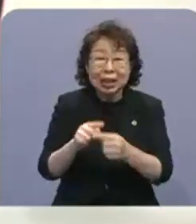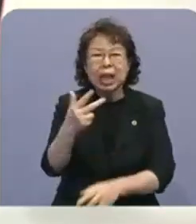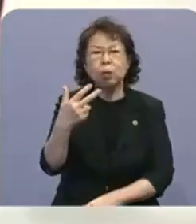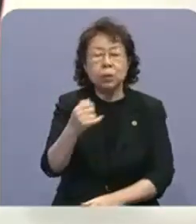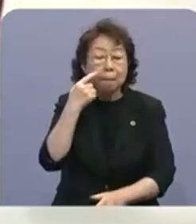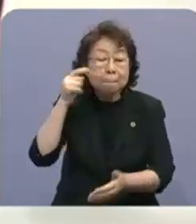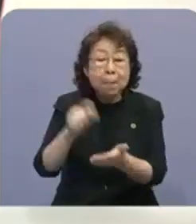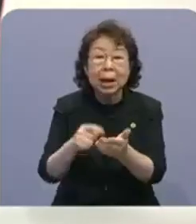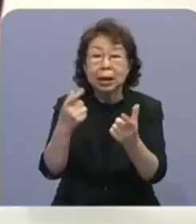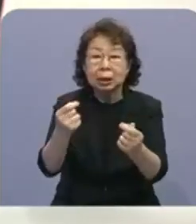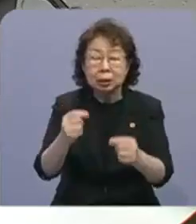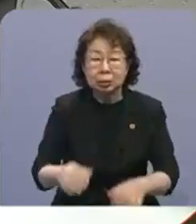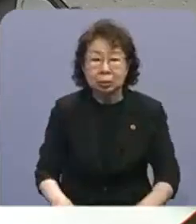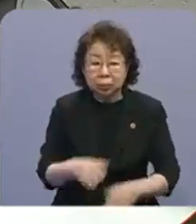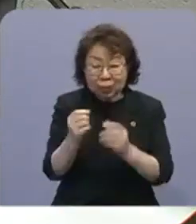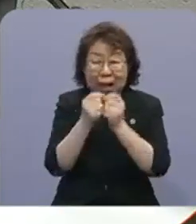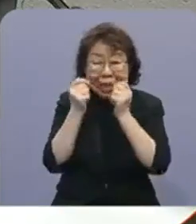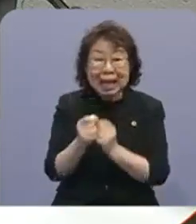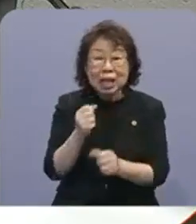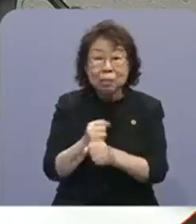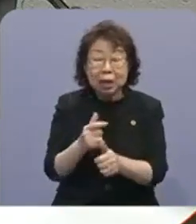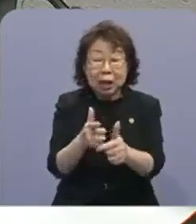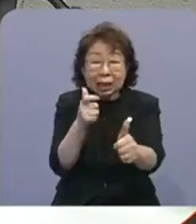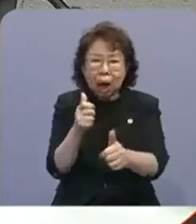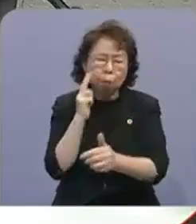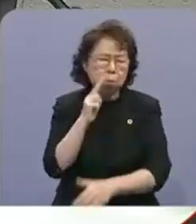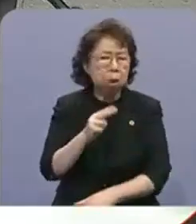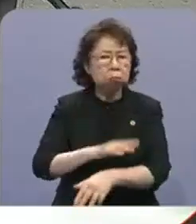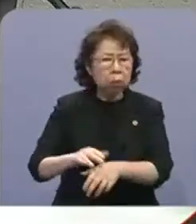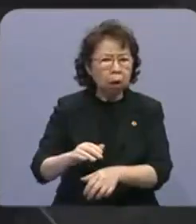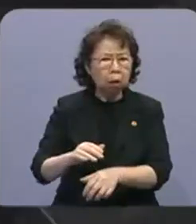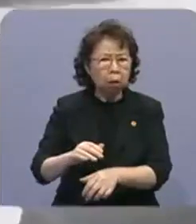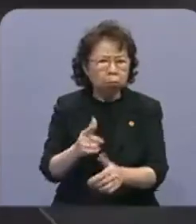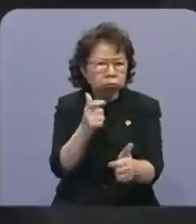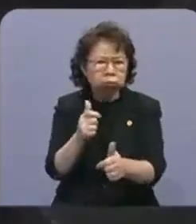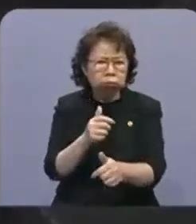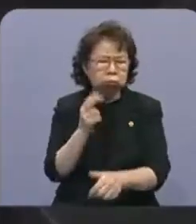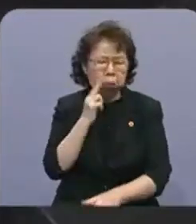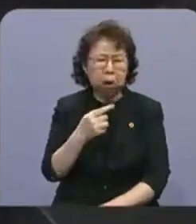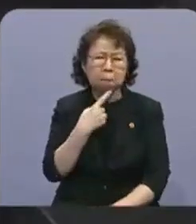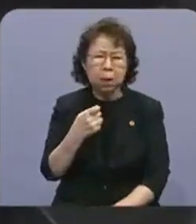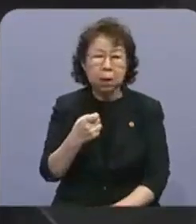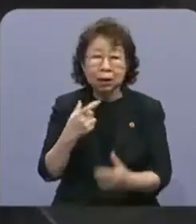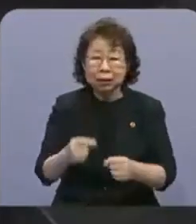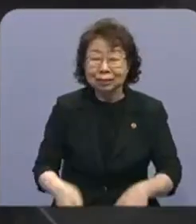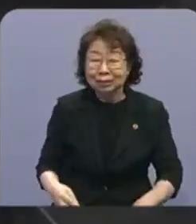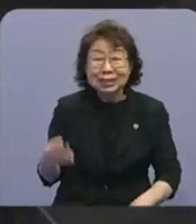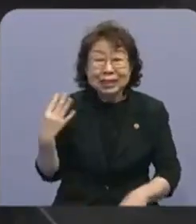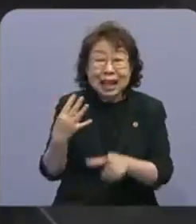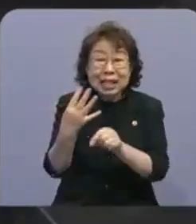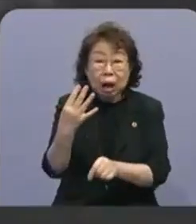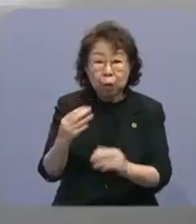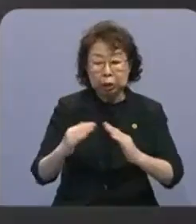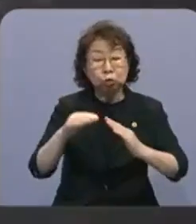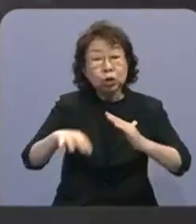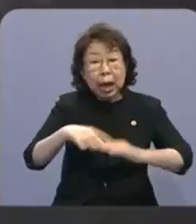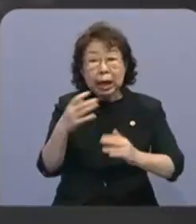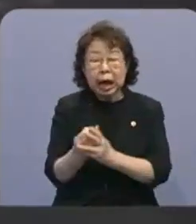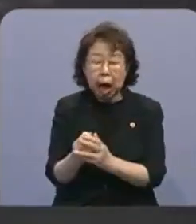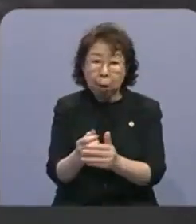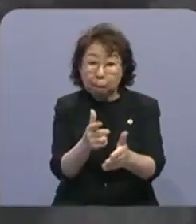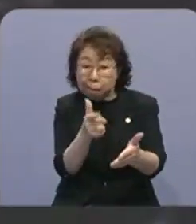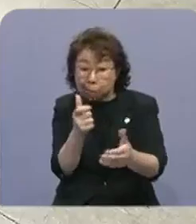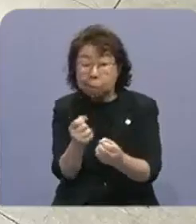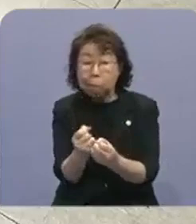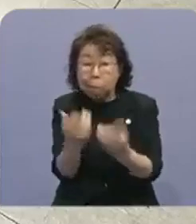적발 되었는데 이들이 만든 총기는 살상이 가능한 수준이었습니다 지난 4월에도 부산의 주택가에서 원격